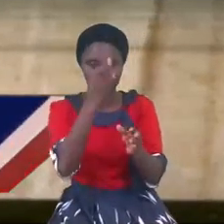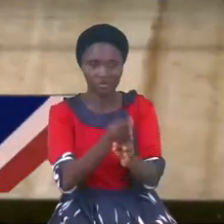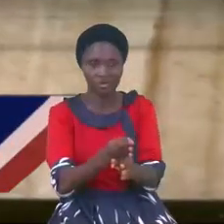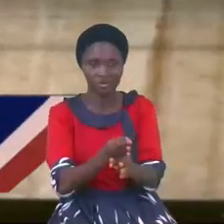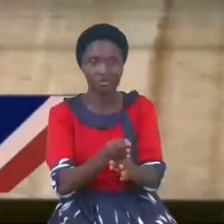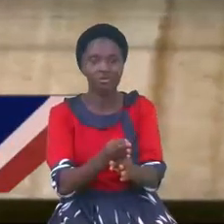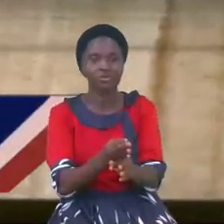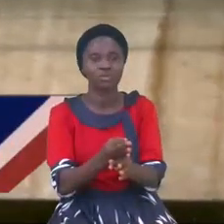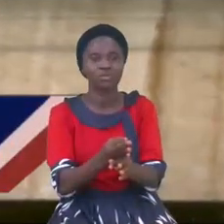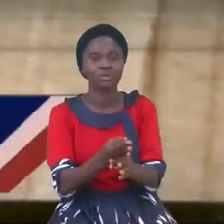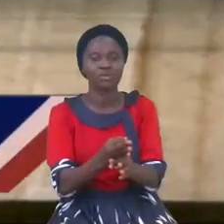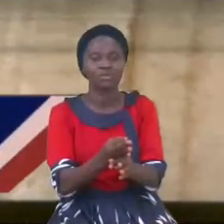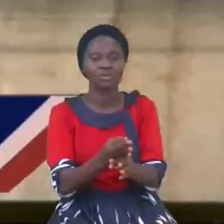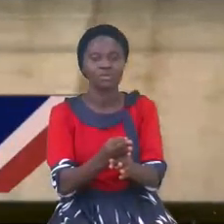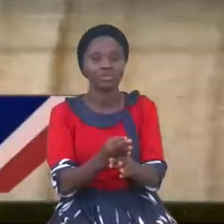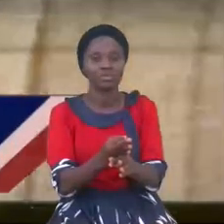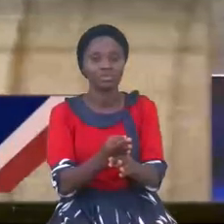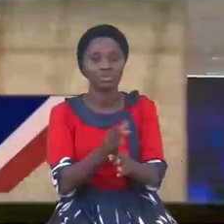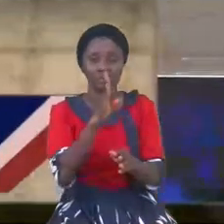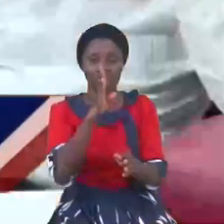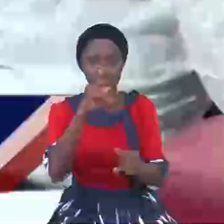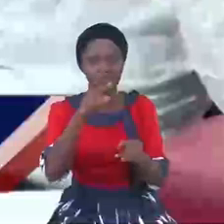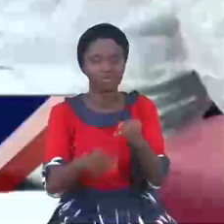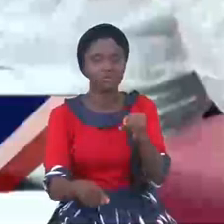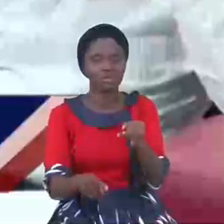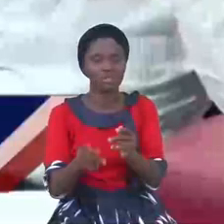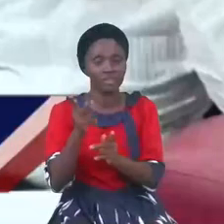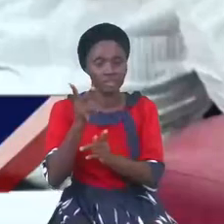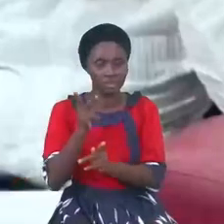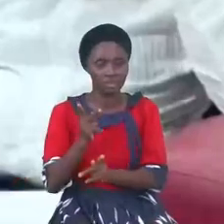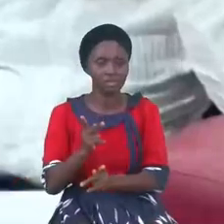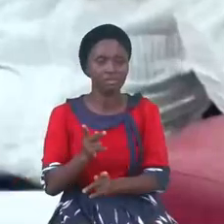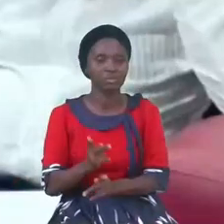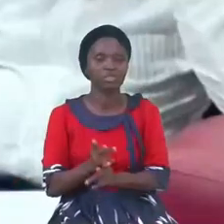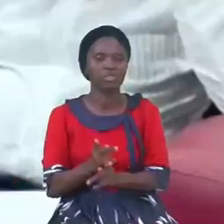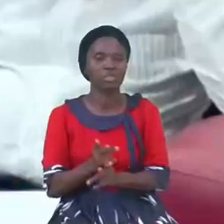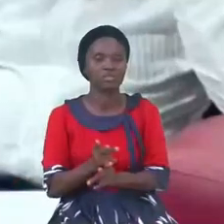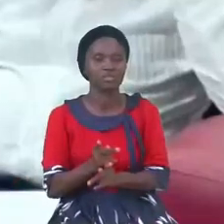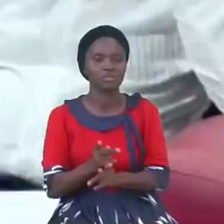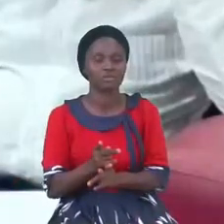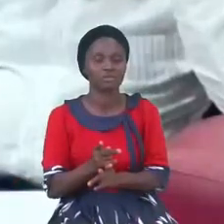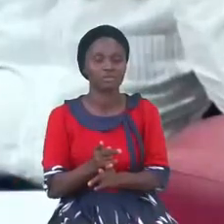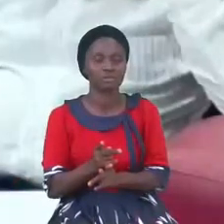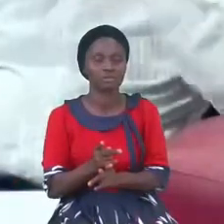travaillez jusqu'à ce que les fidèles soient finalement préservés.